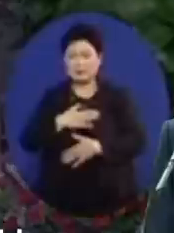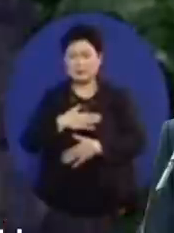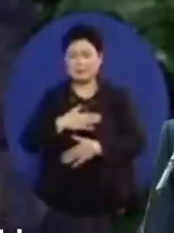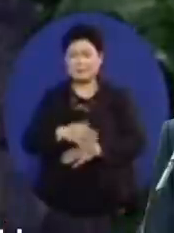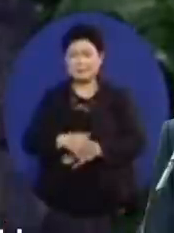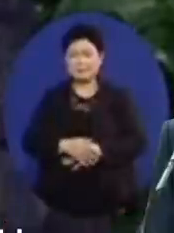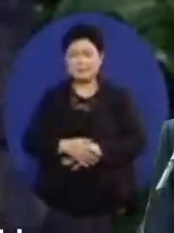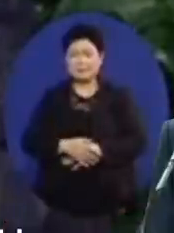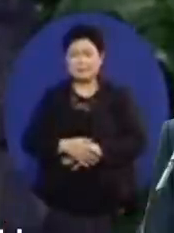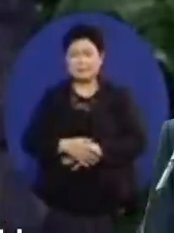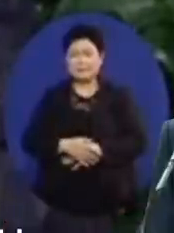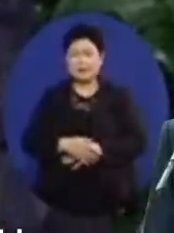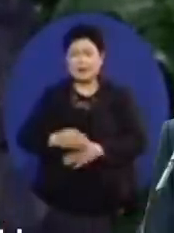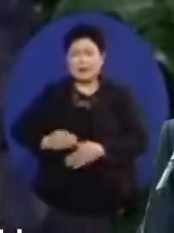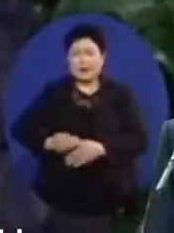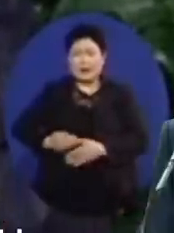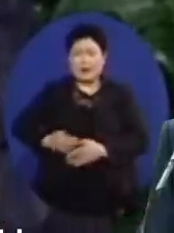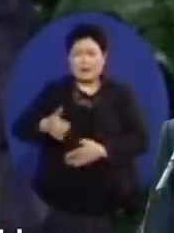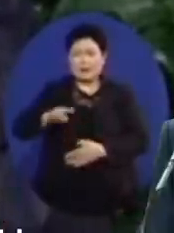간이